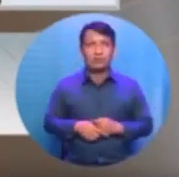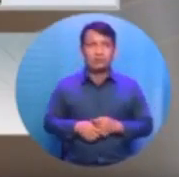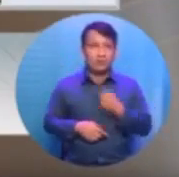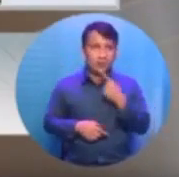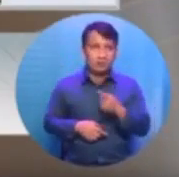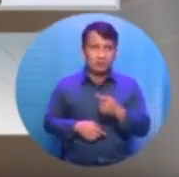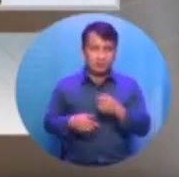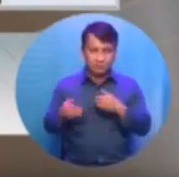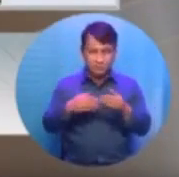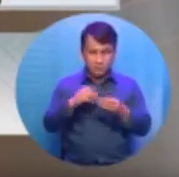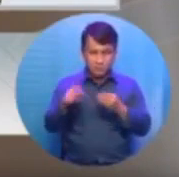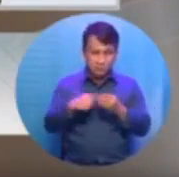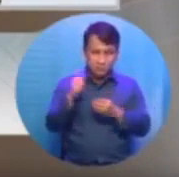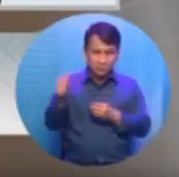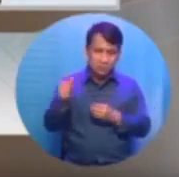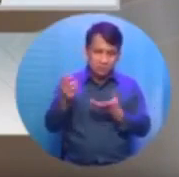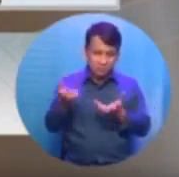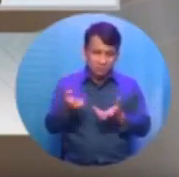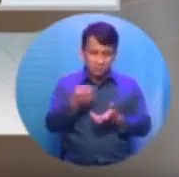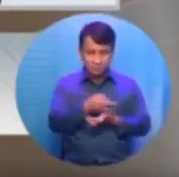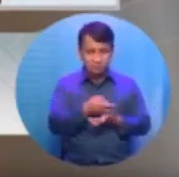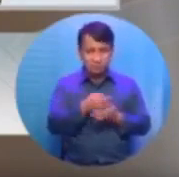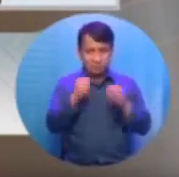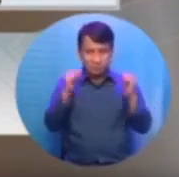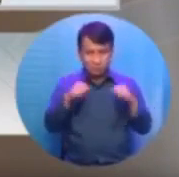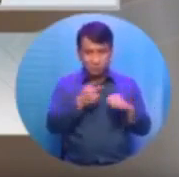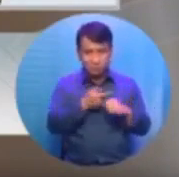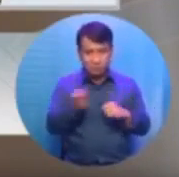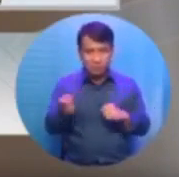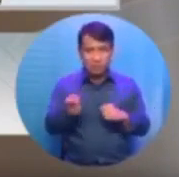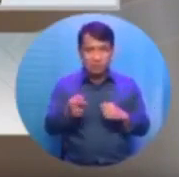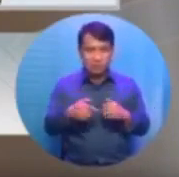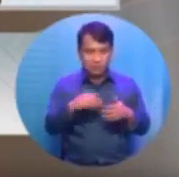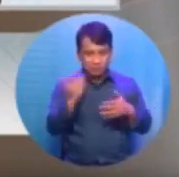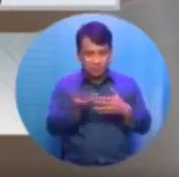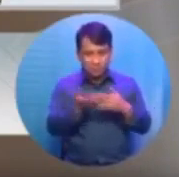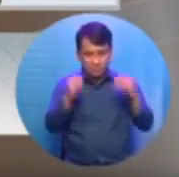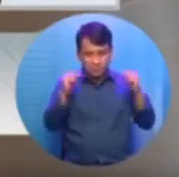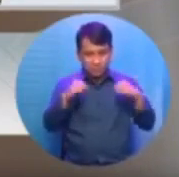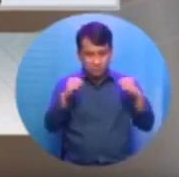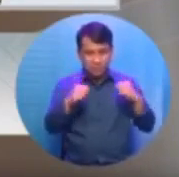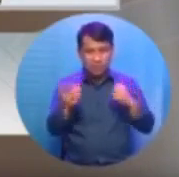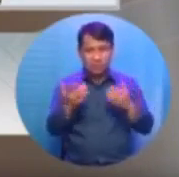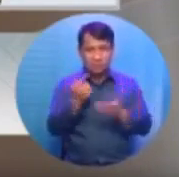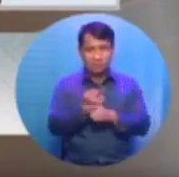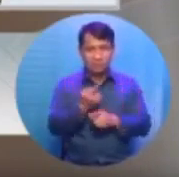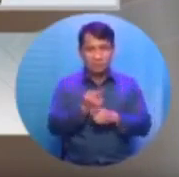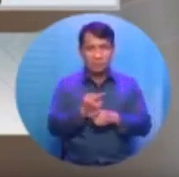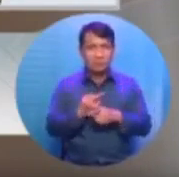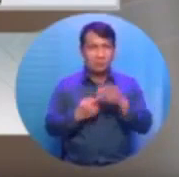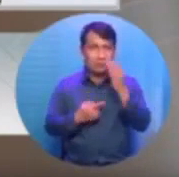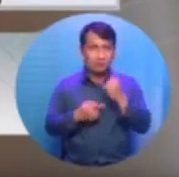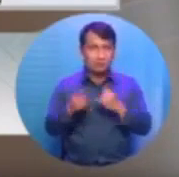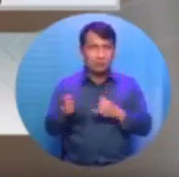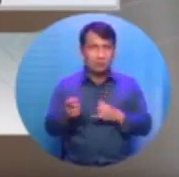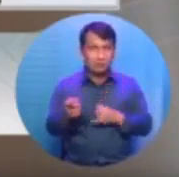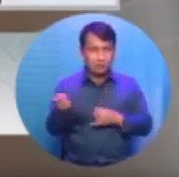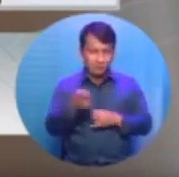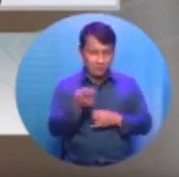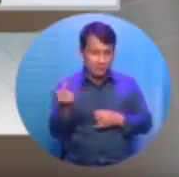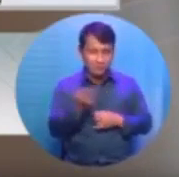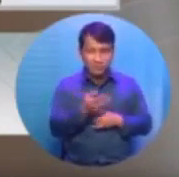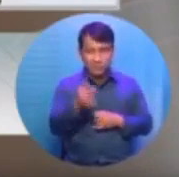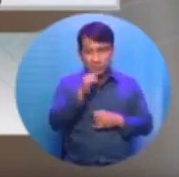At halimbawa, kung gusto magkipag-areglo kay chairman, di mag-arigloan na lang kayo kung ano na rapat. Kasi, kahinuman mo to